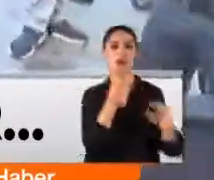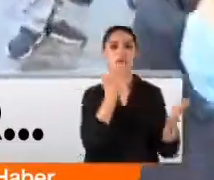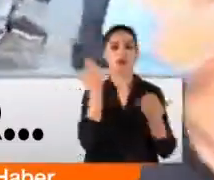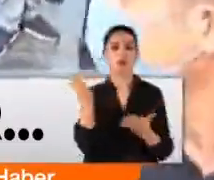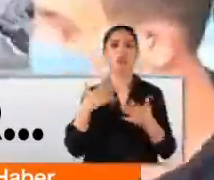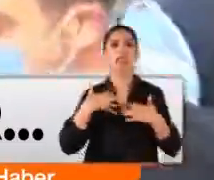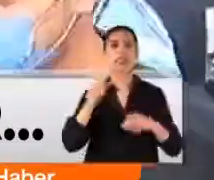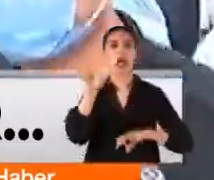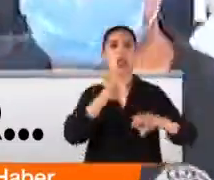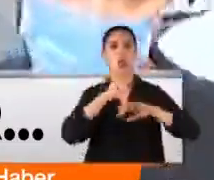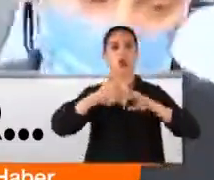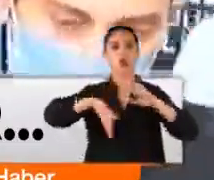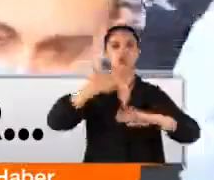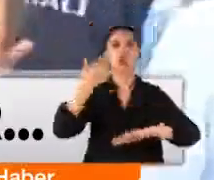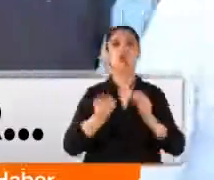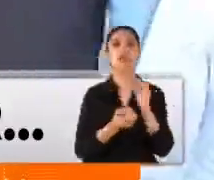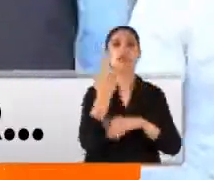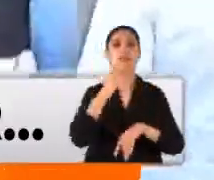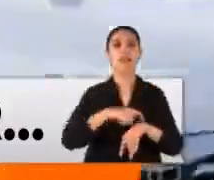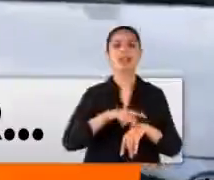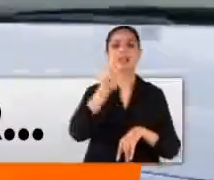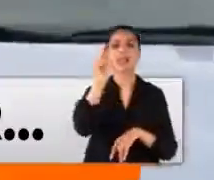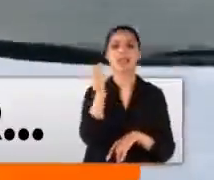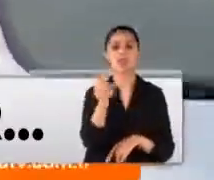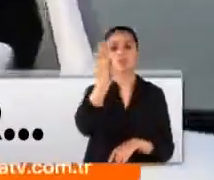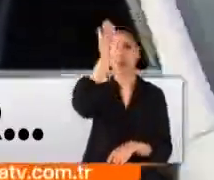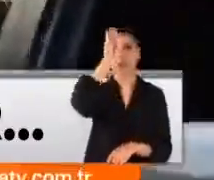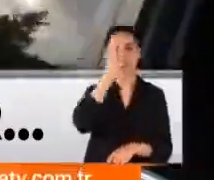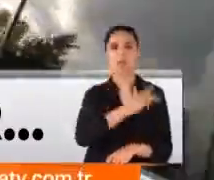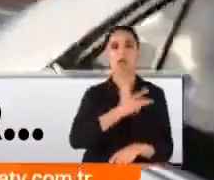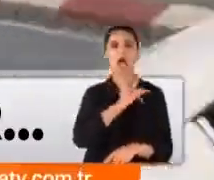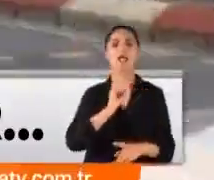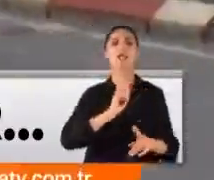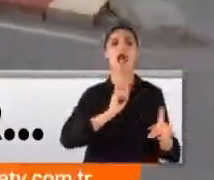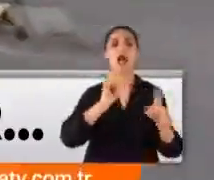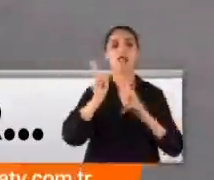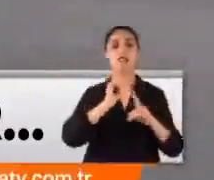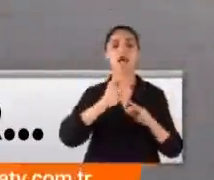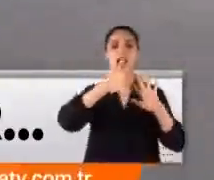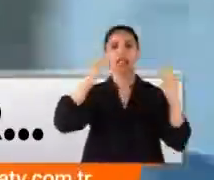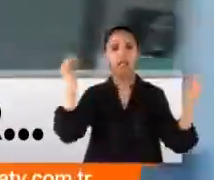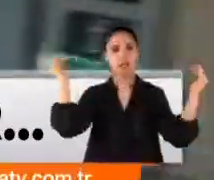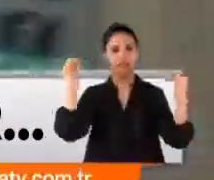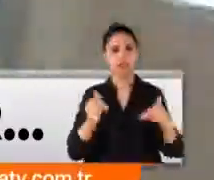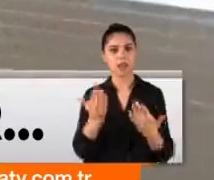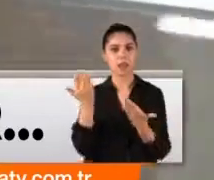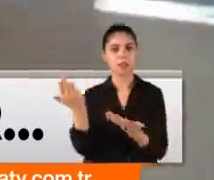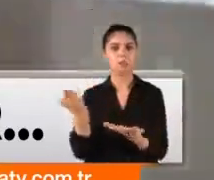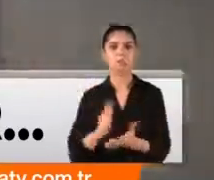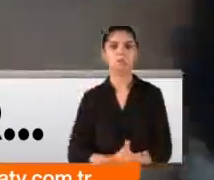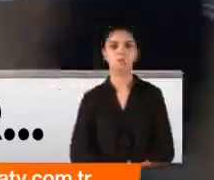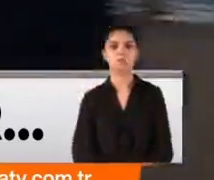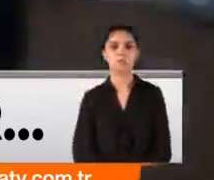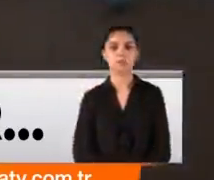sağlık kontrolünün ardından sabah 07.30 sıralarında İstanbul Anadolu Adalet Sarayı'na getirildi Mehmet Aydın